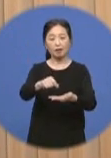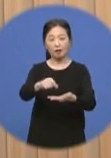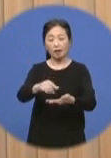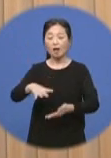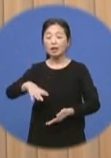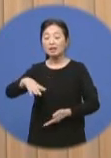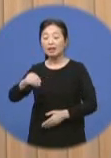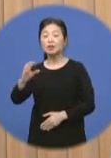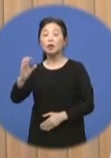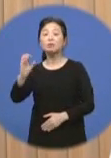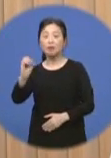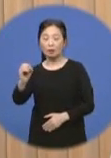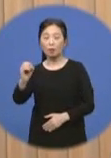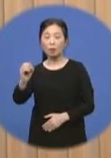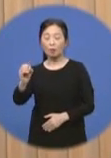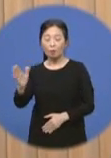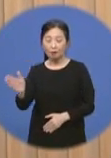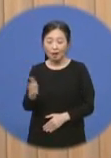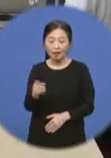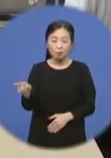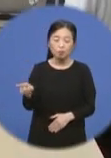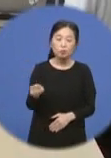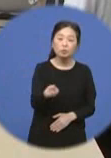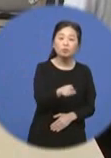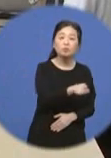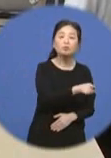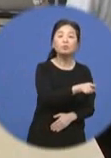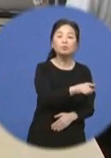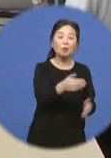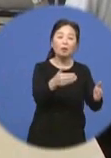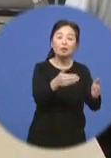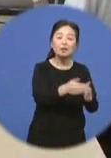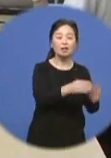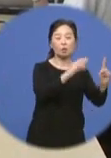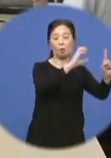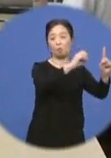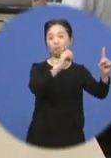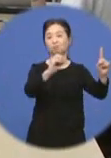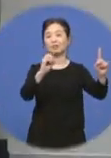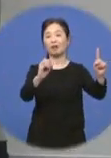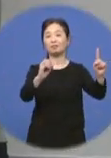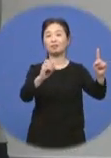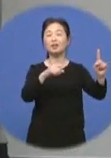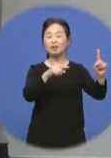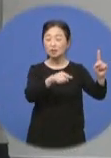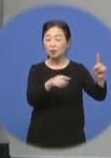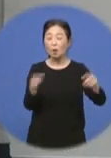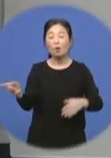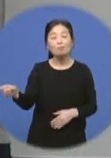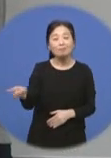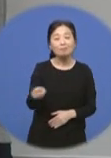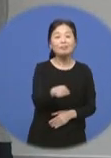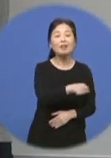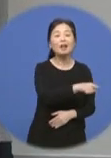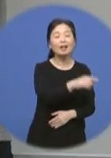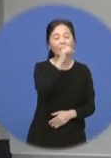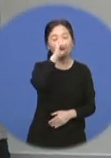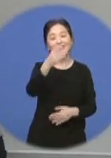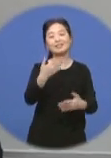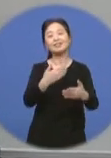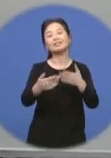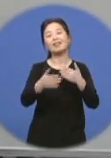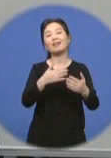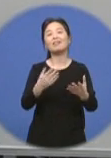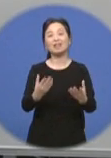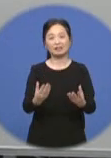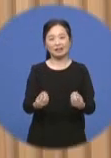後の 100っていうんですかねところまでいける一連の流れが、すごいいい経験になったなという